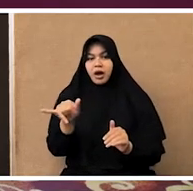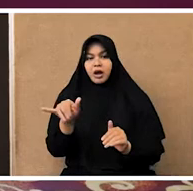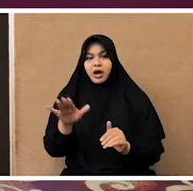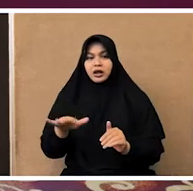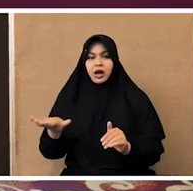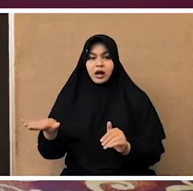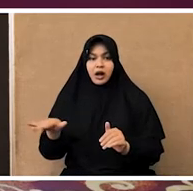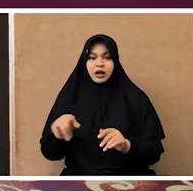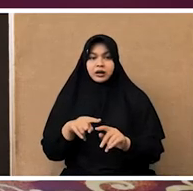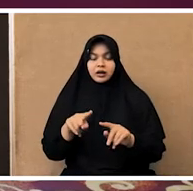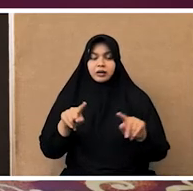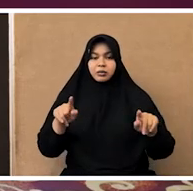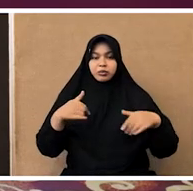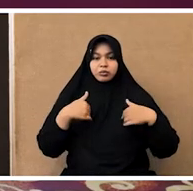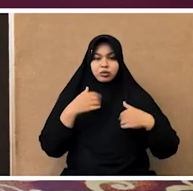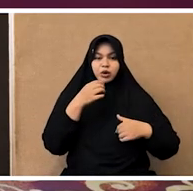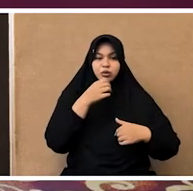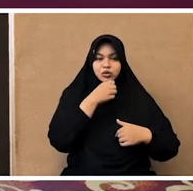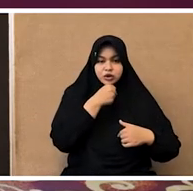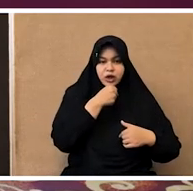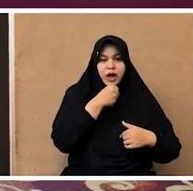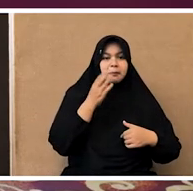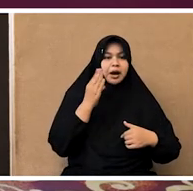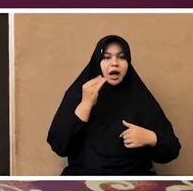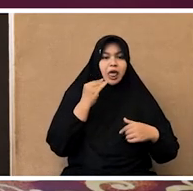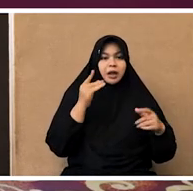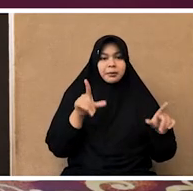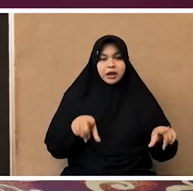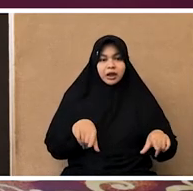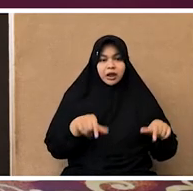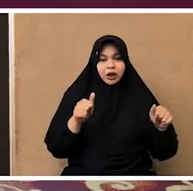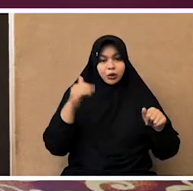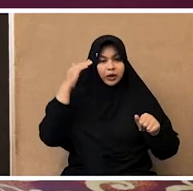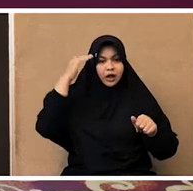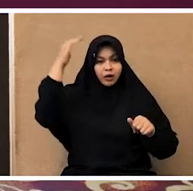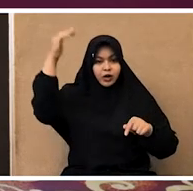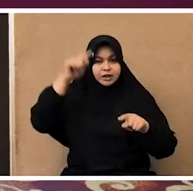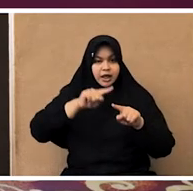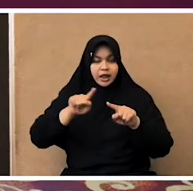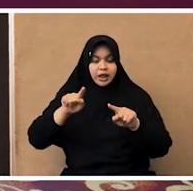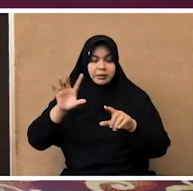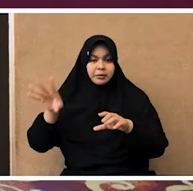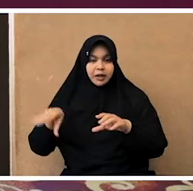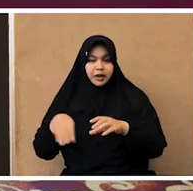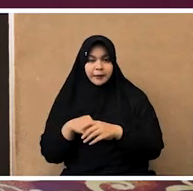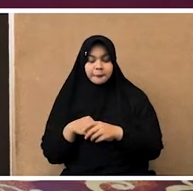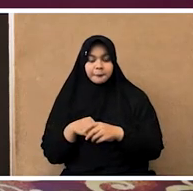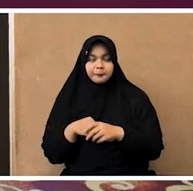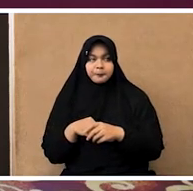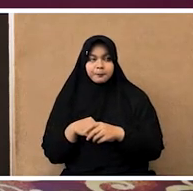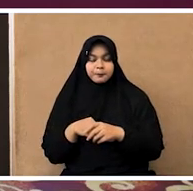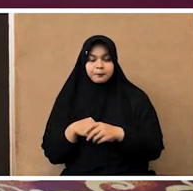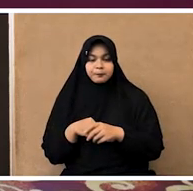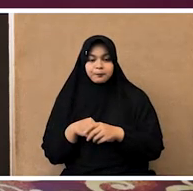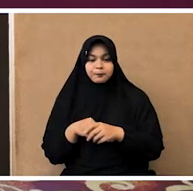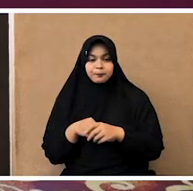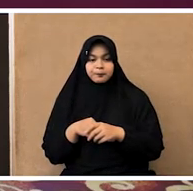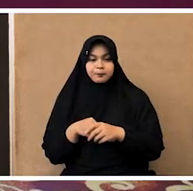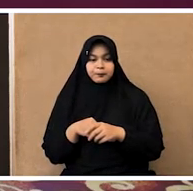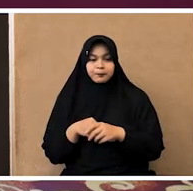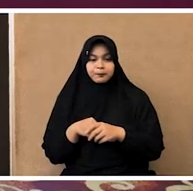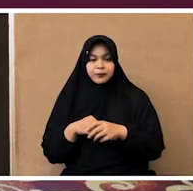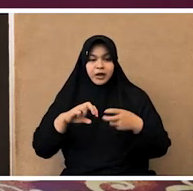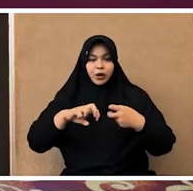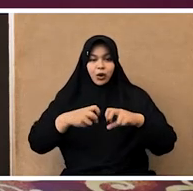anak gitu ya tetap dia punya usia pengalaman hidup yang dewasa tapi itu bagian dari konteks